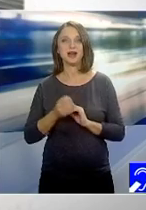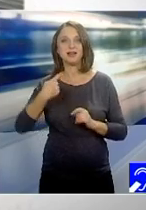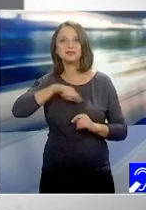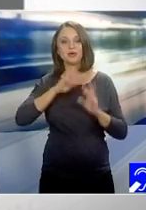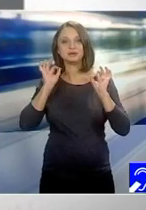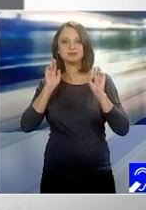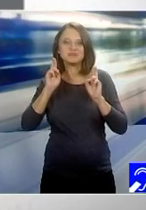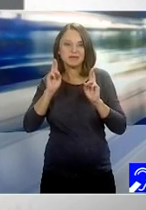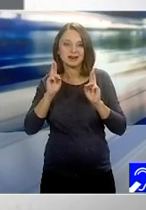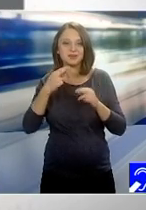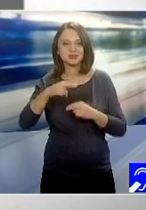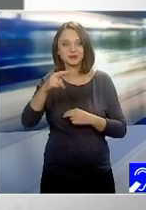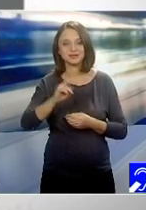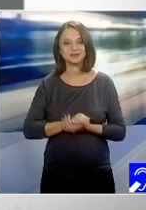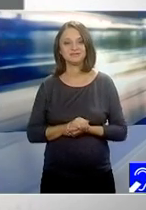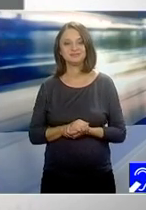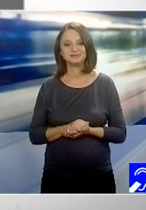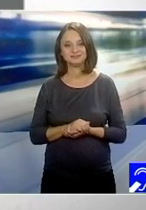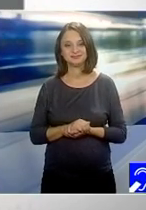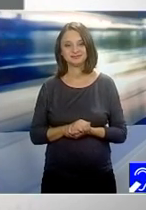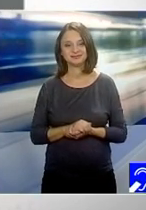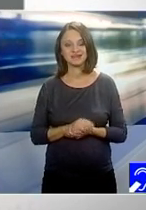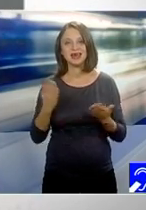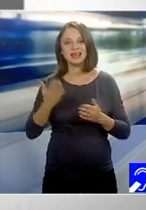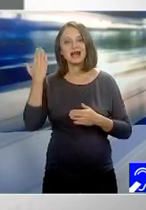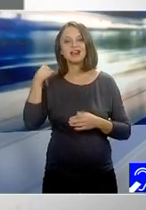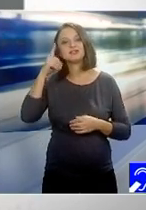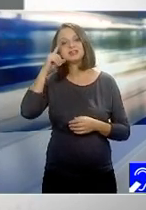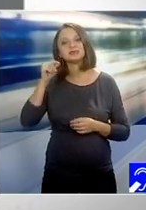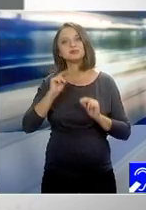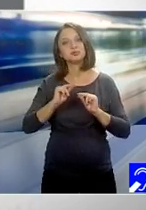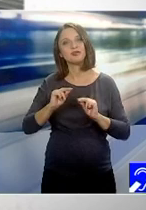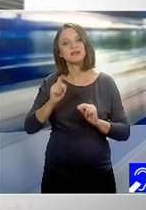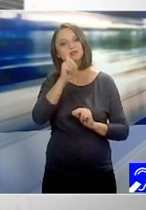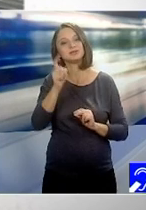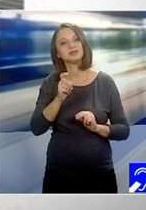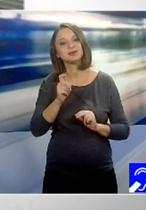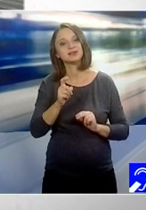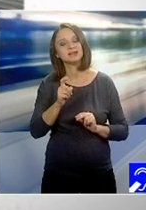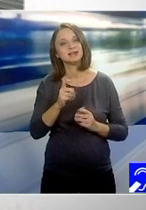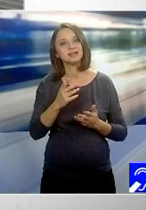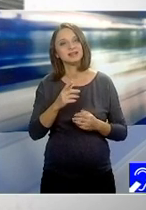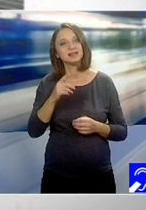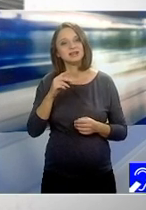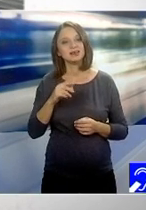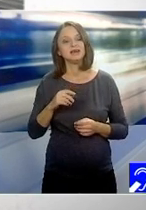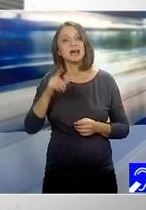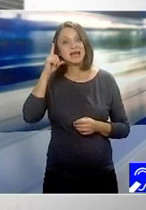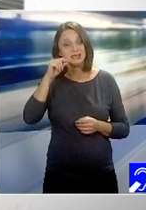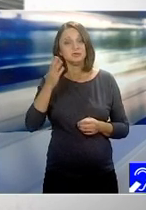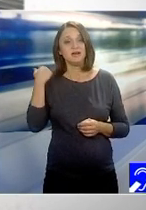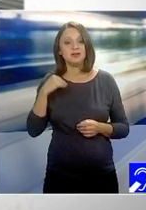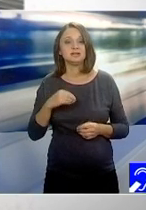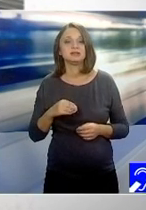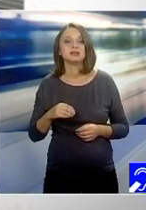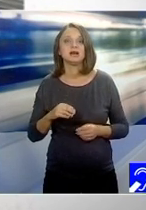să-l continuăm. Care a fost răspunsul profesorului? Răspunsul profesorului a fost că e un eveniment foarte complex și